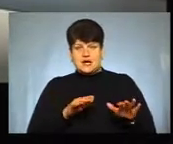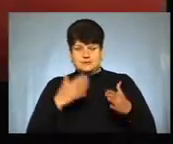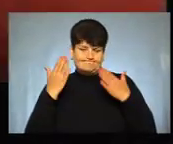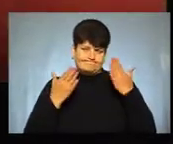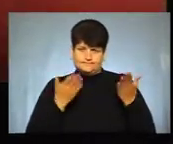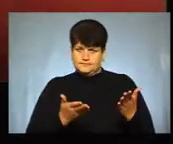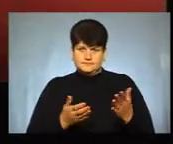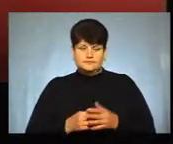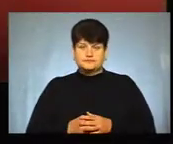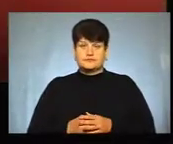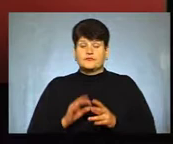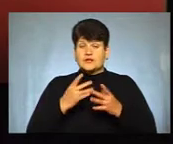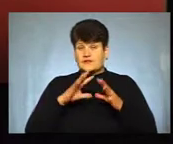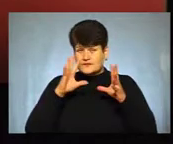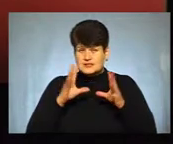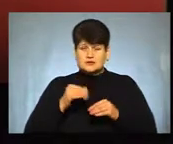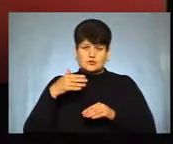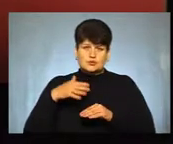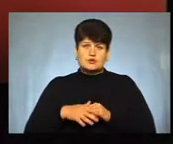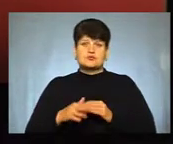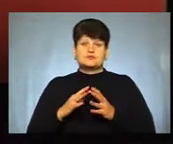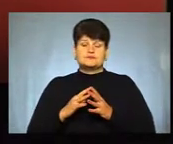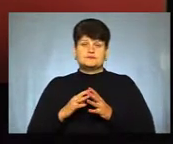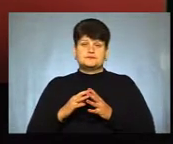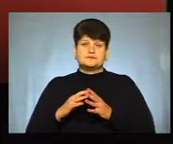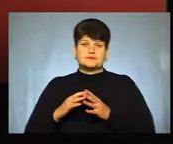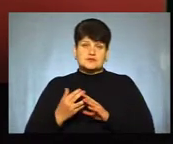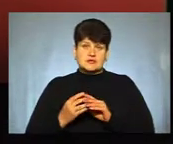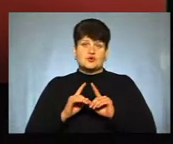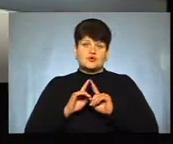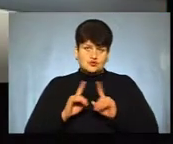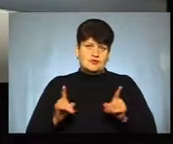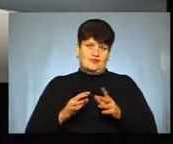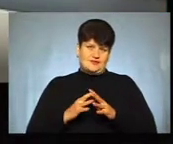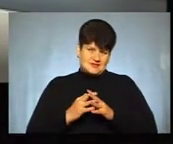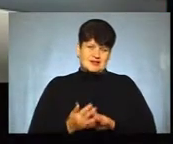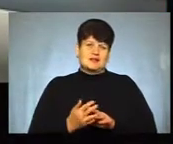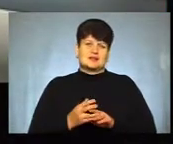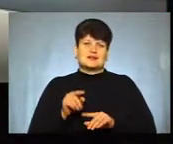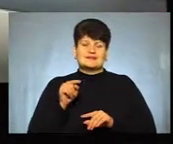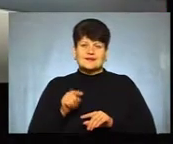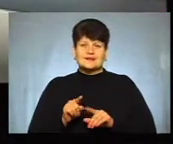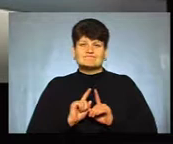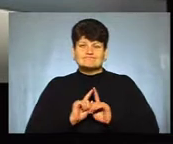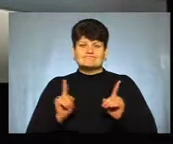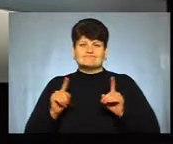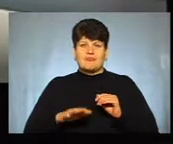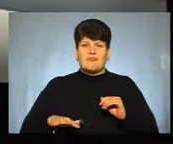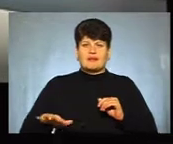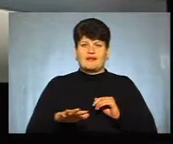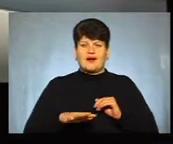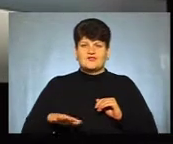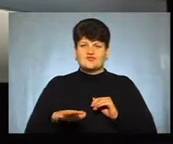далі. Оскільки всі ми розуміємо, що в населених пунктах, переважно, особливо якщо це села, таких універсальних якихось майданчиків